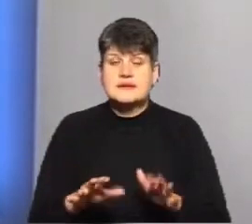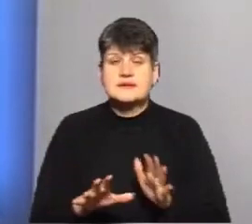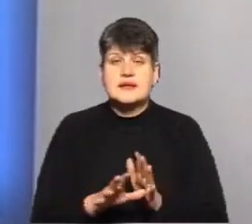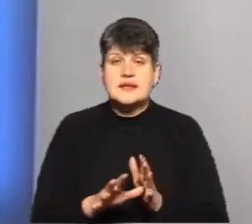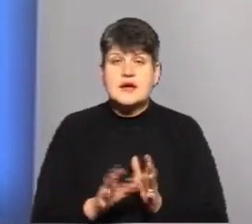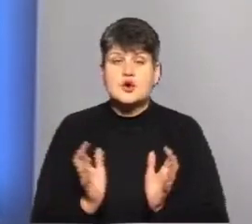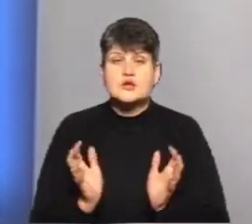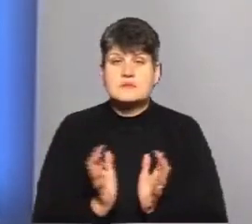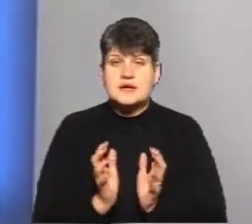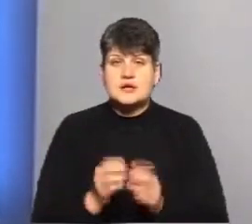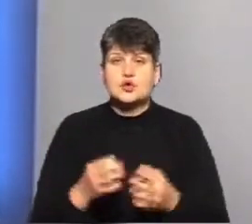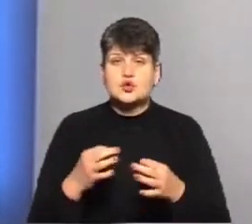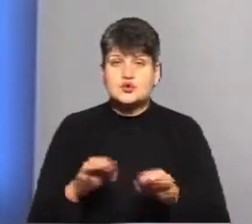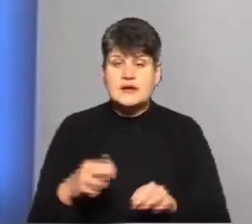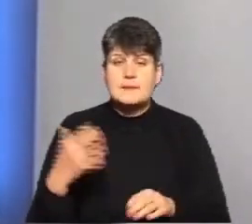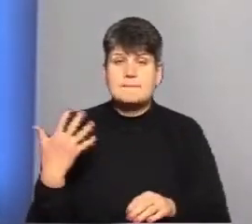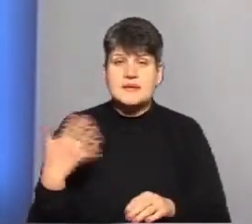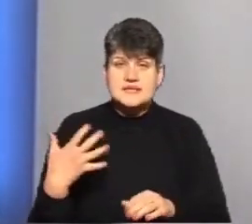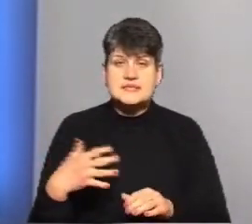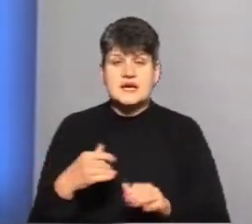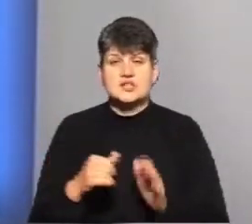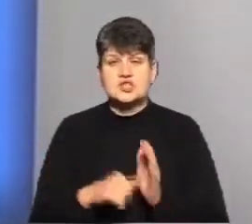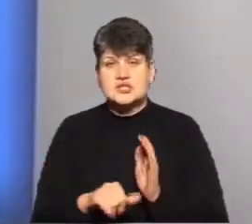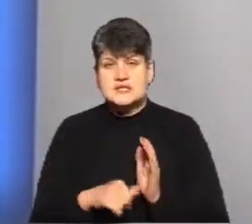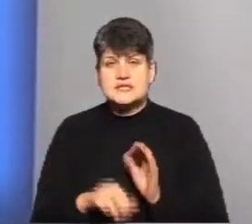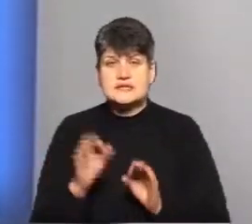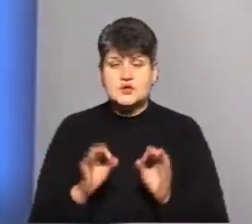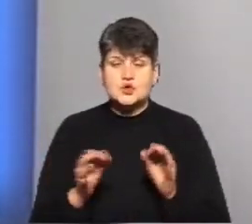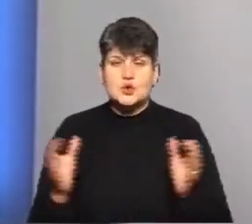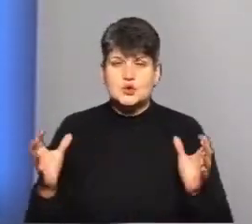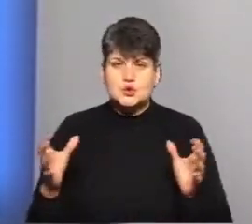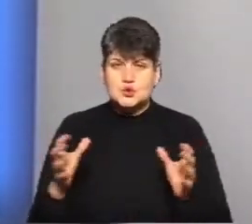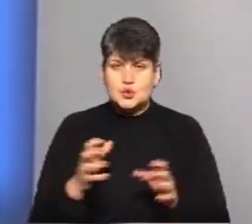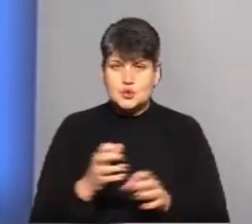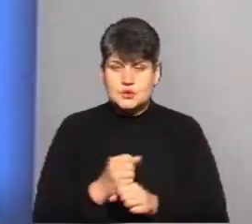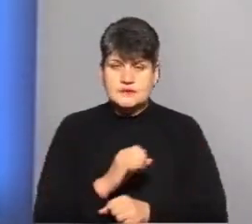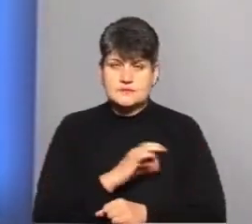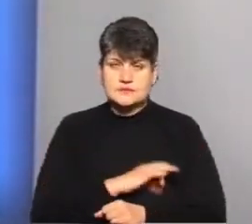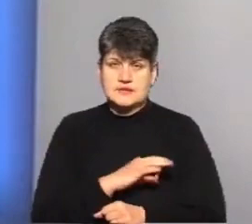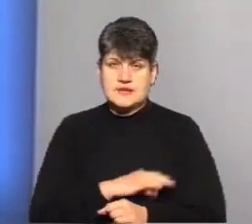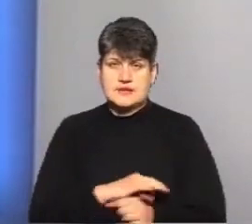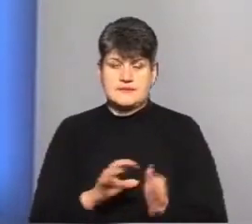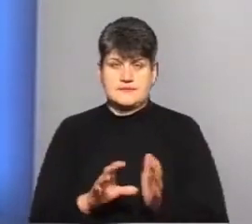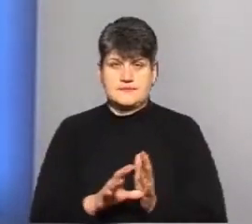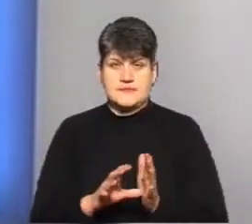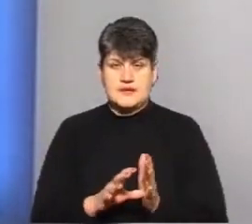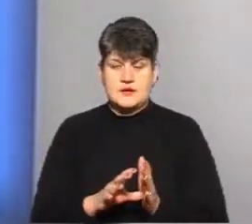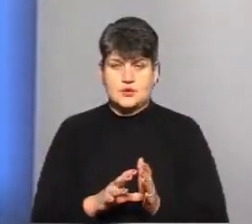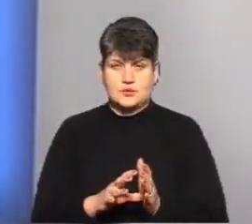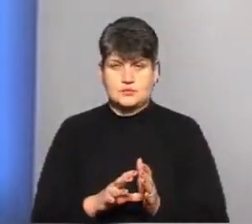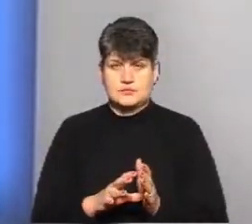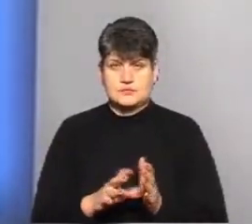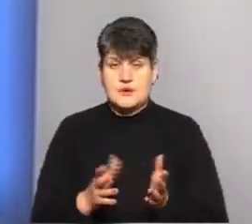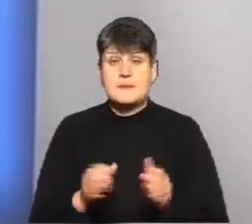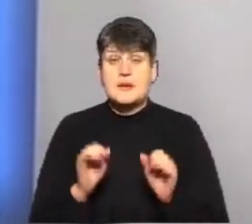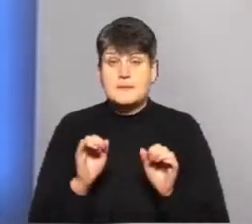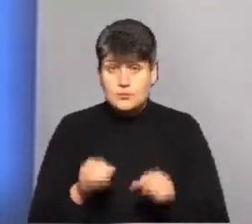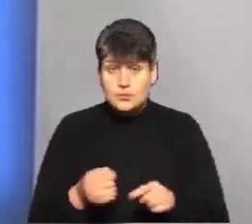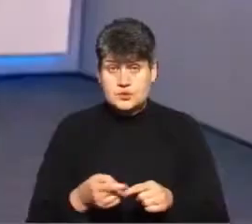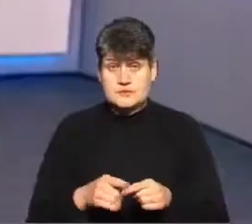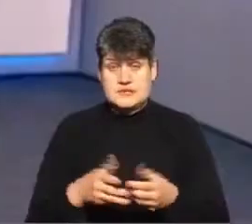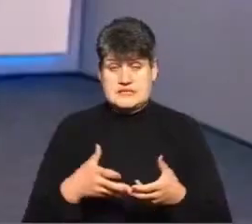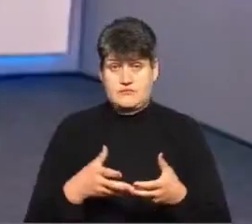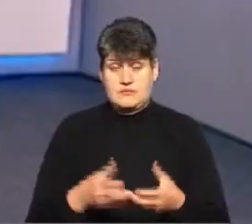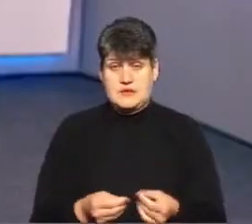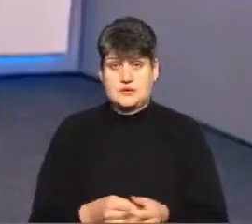дозволяють 50-60% скоротити споживання енергоносіїв. Тобто ми можемо на це вплинути. А, на